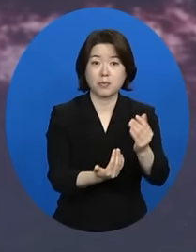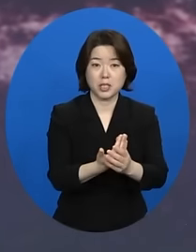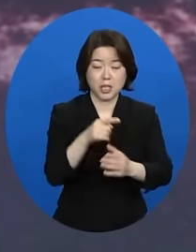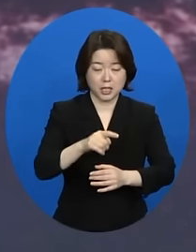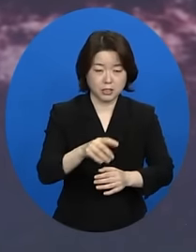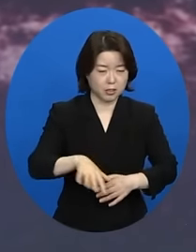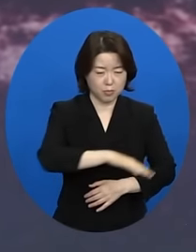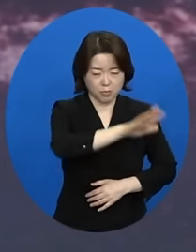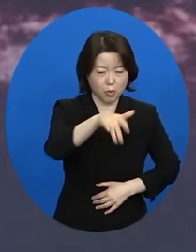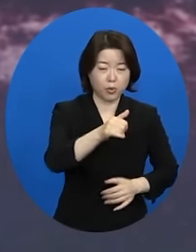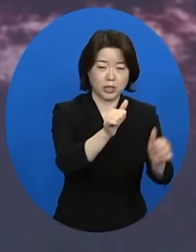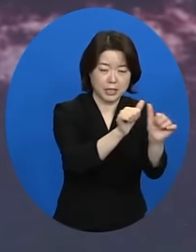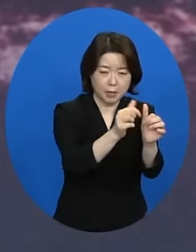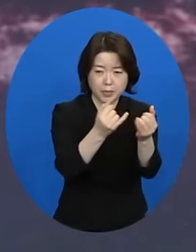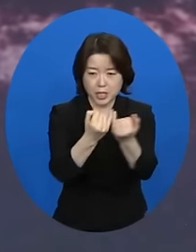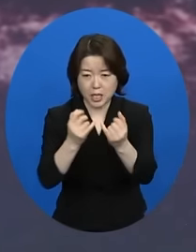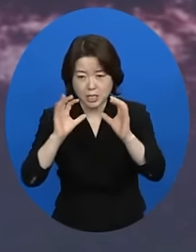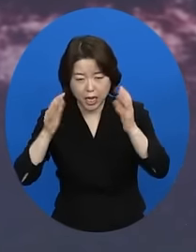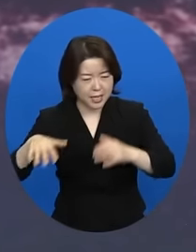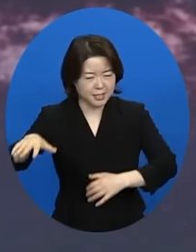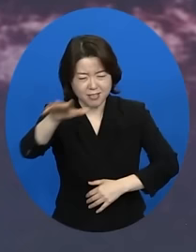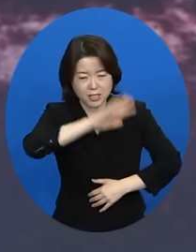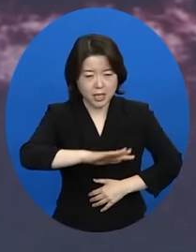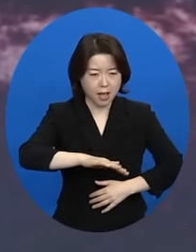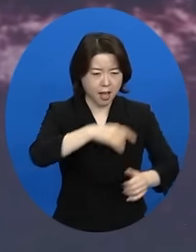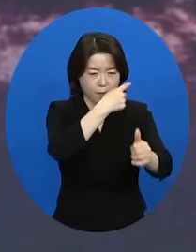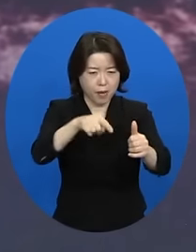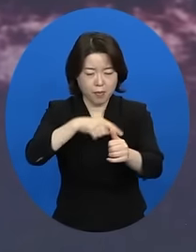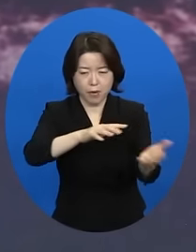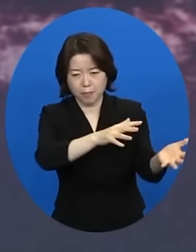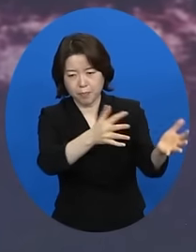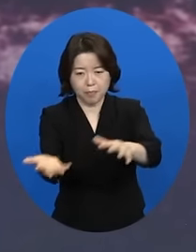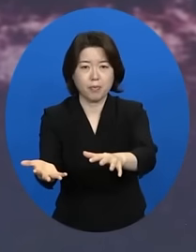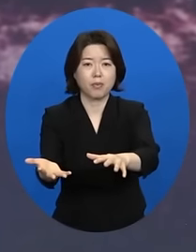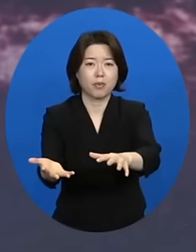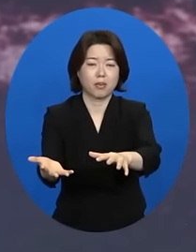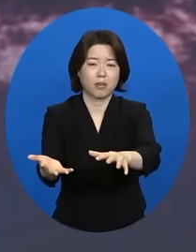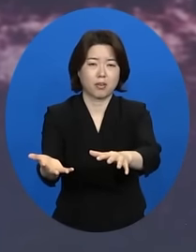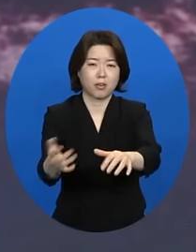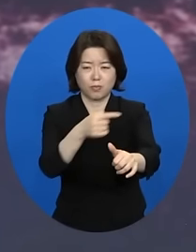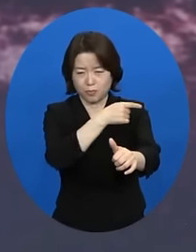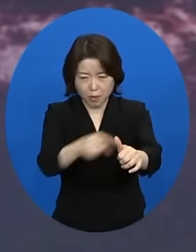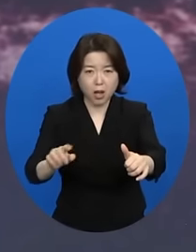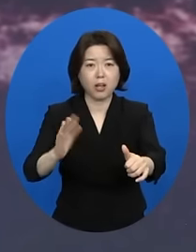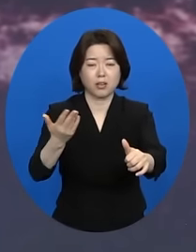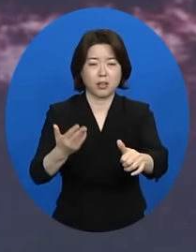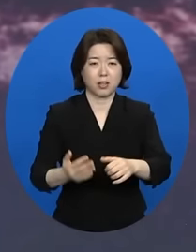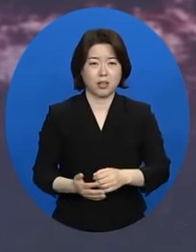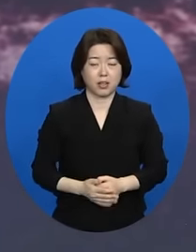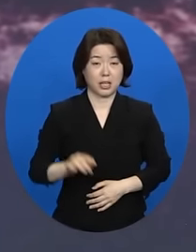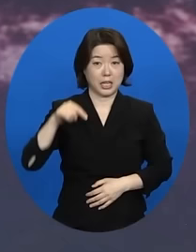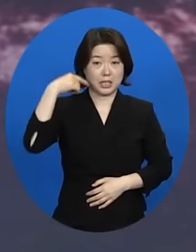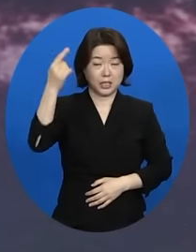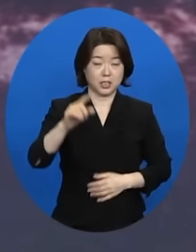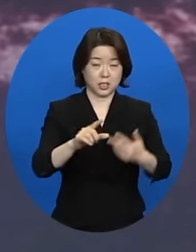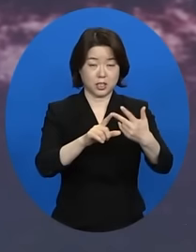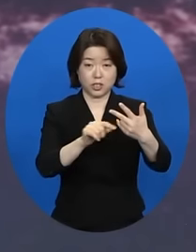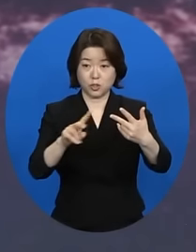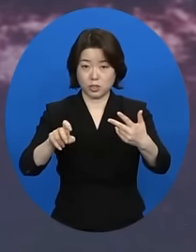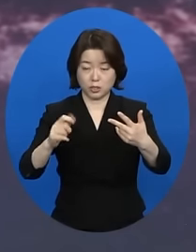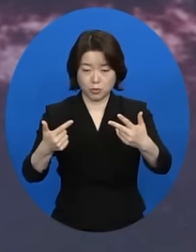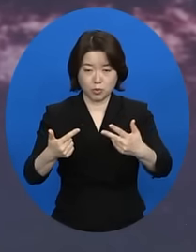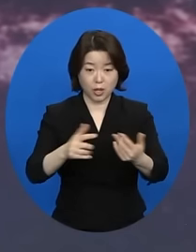시민들, 남자와 여자와 아이 가릴 것 없이 살육을 저지르거든요. 그들은 그 다음날 7월 16일날